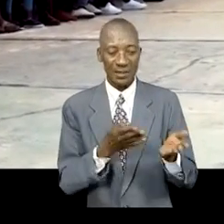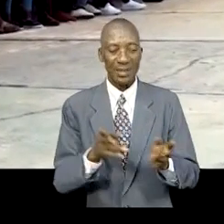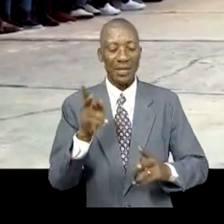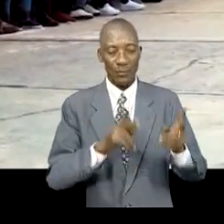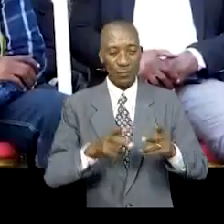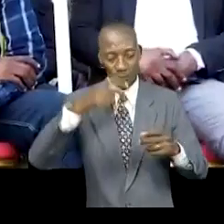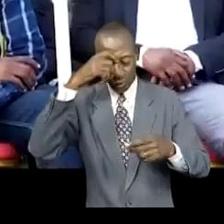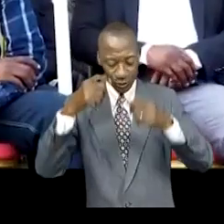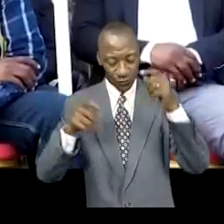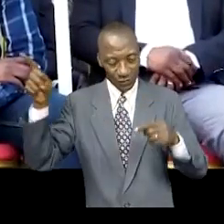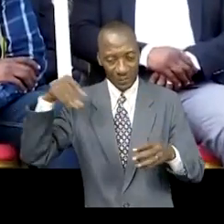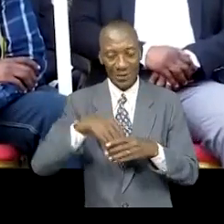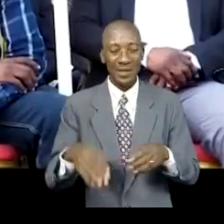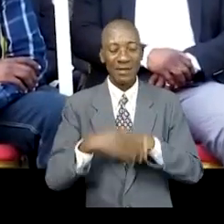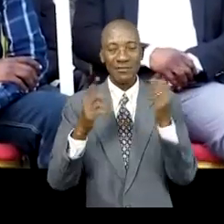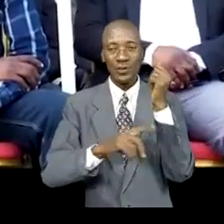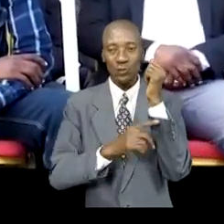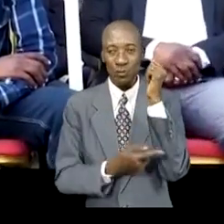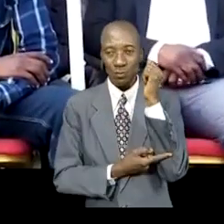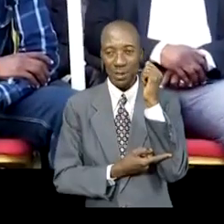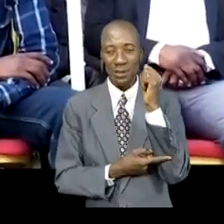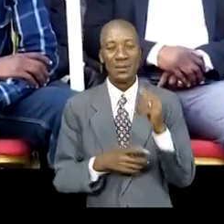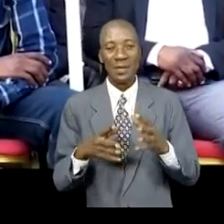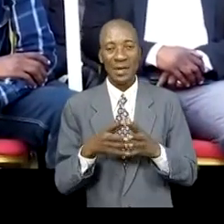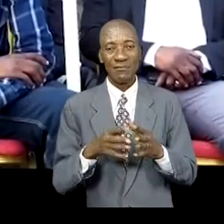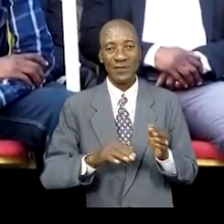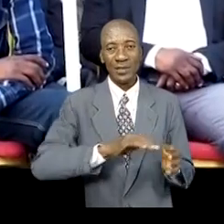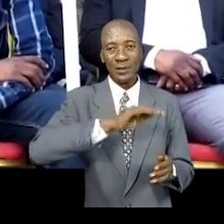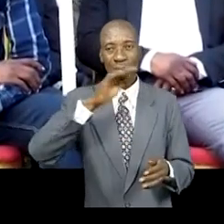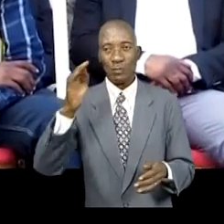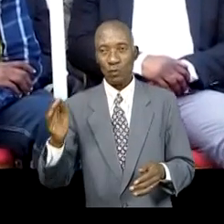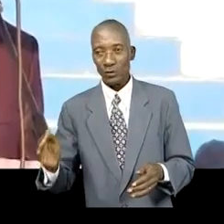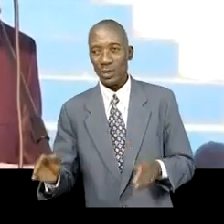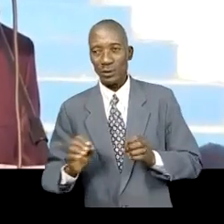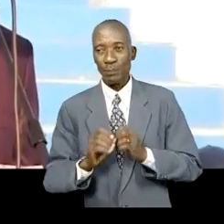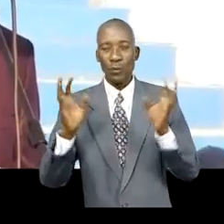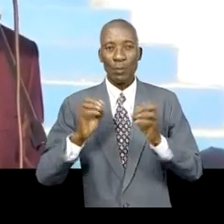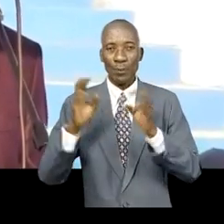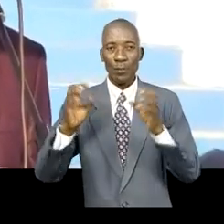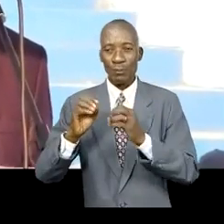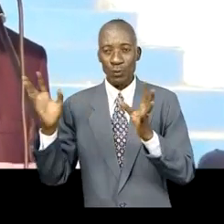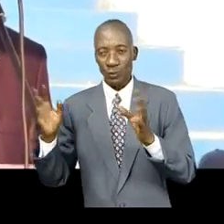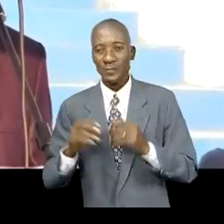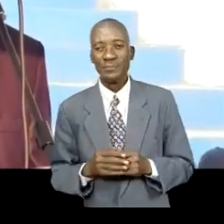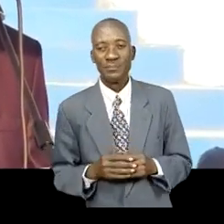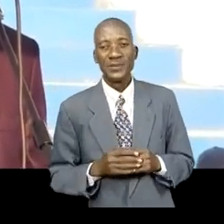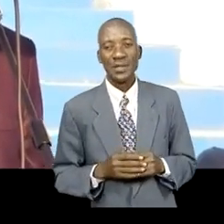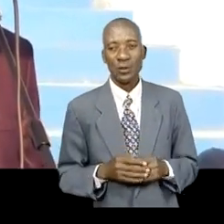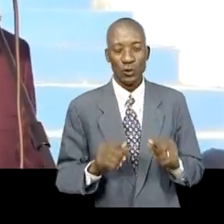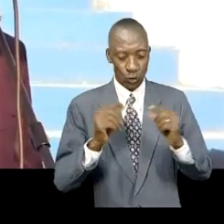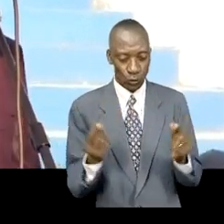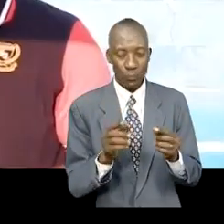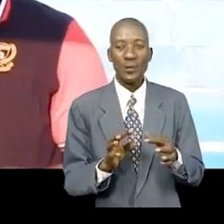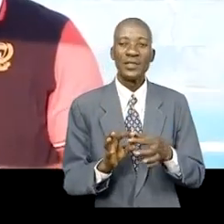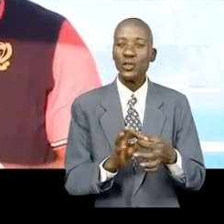suite des dégâts de l'éruption volcanique du 22 mai dernier. Le lancement officiel de cette chaîne de solidarité